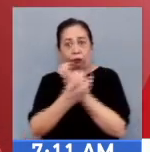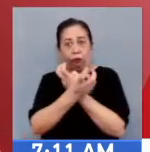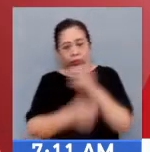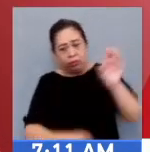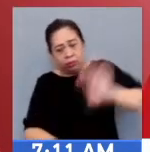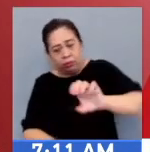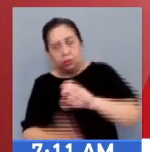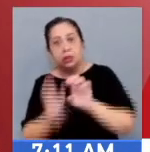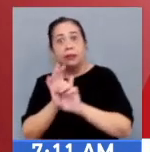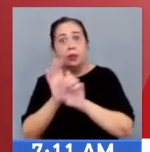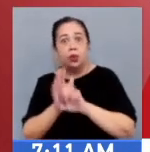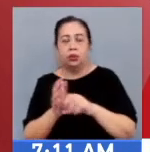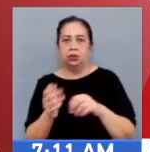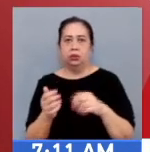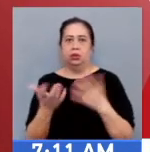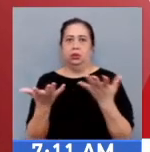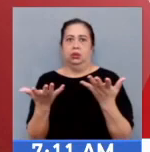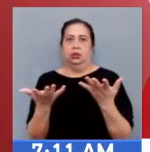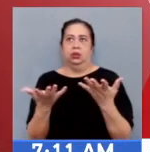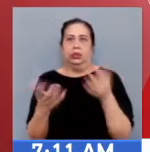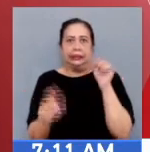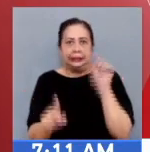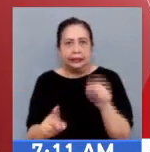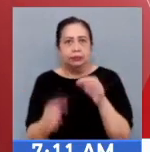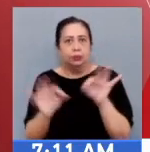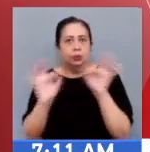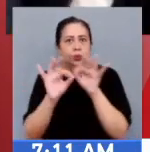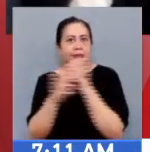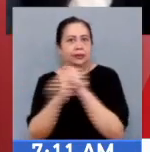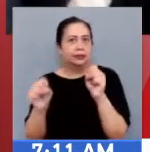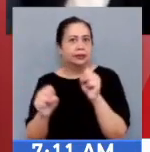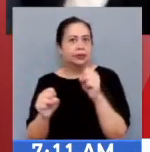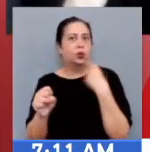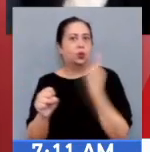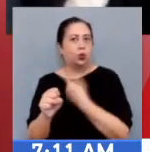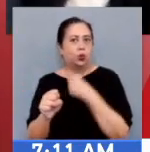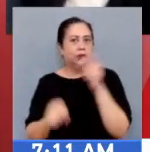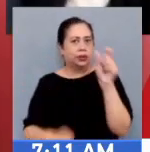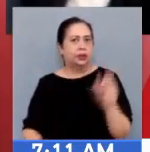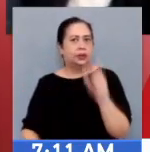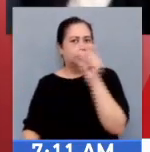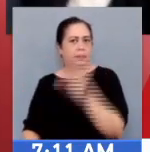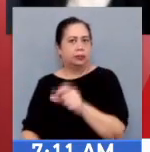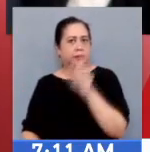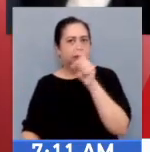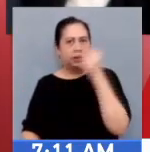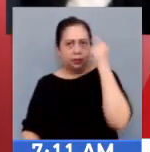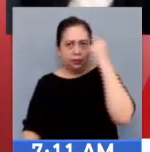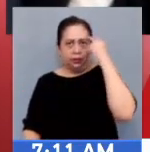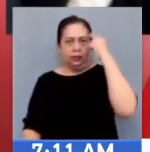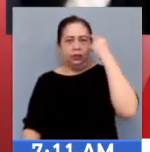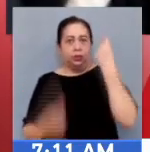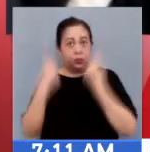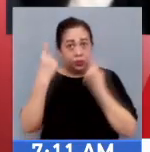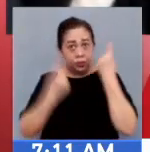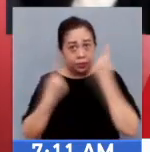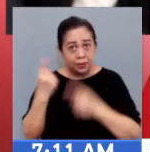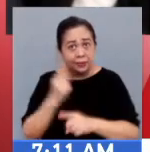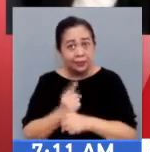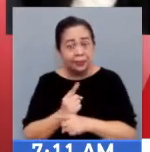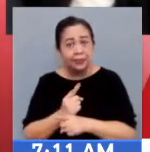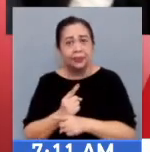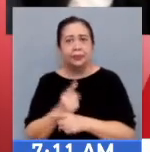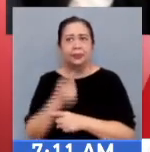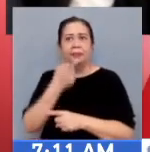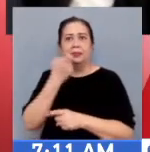Mm-hmm. These are the security issues that we as individuals should be concerned about, no? Kasi, di ba,